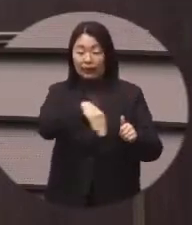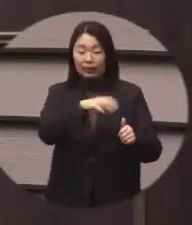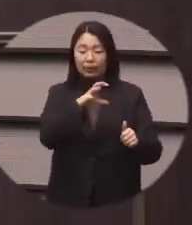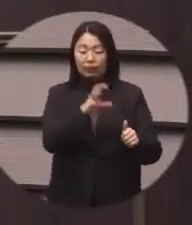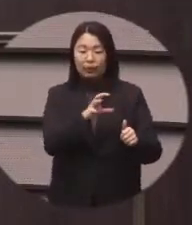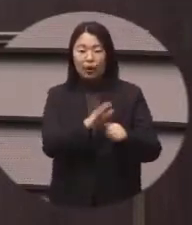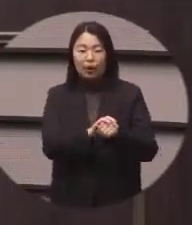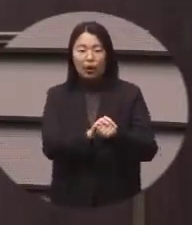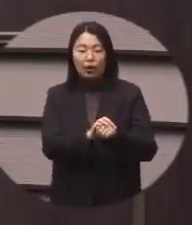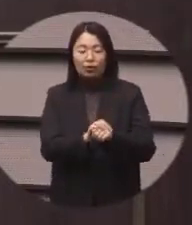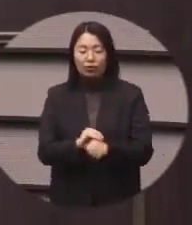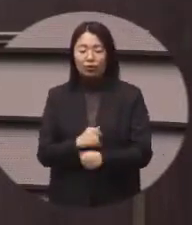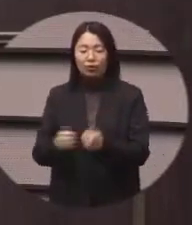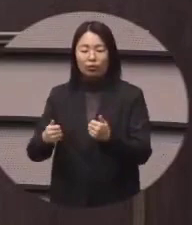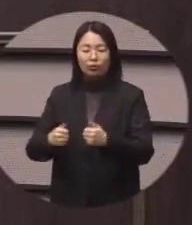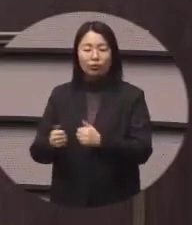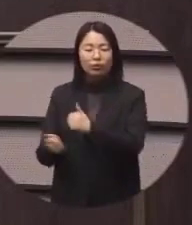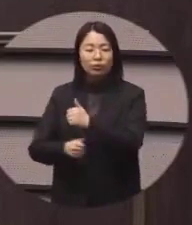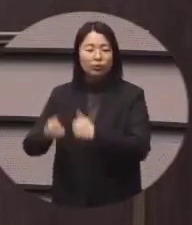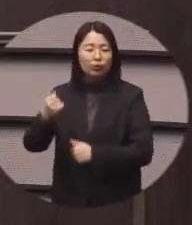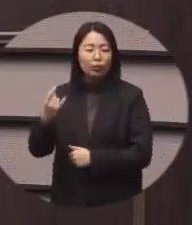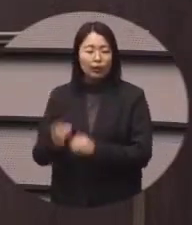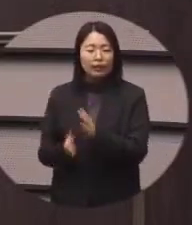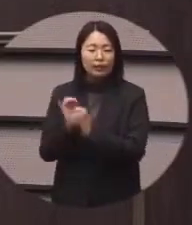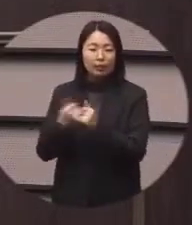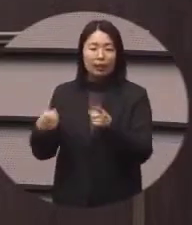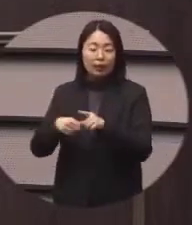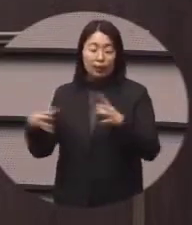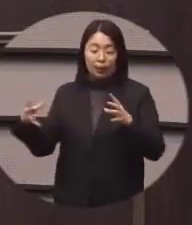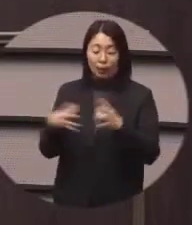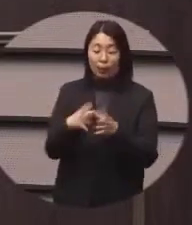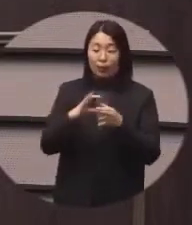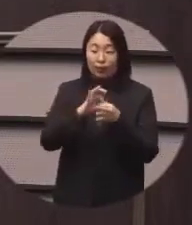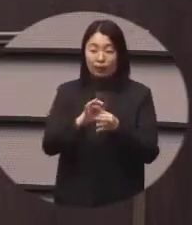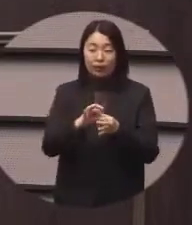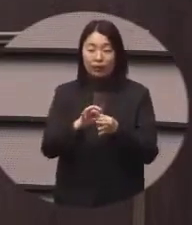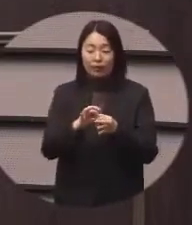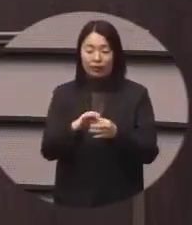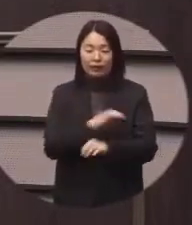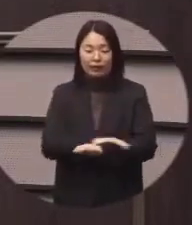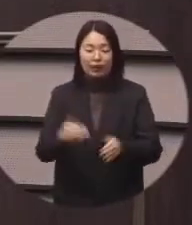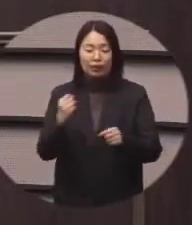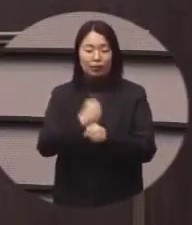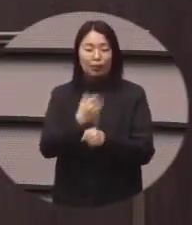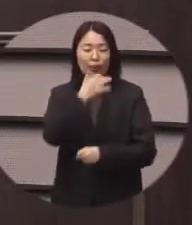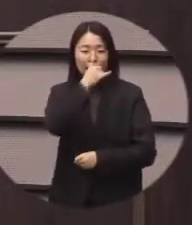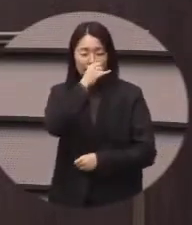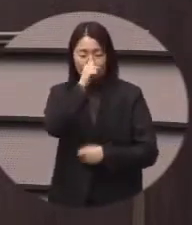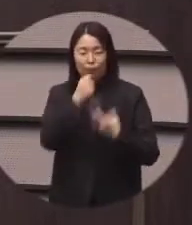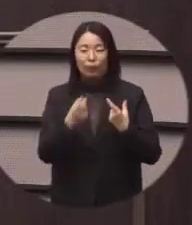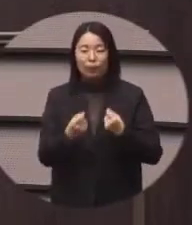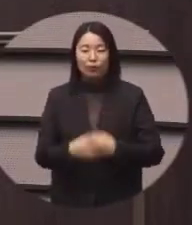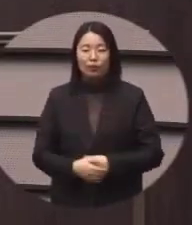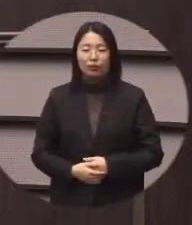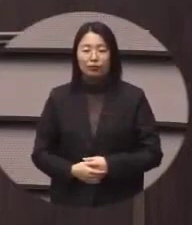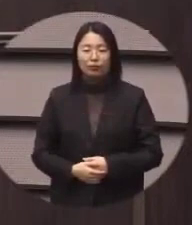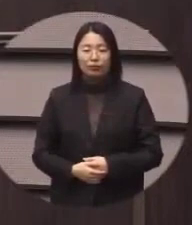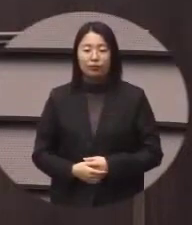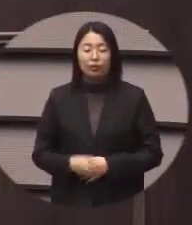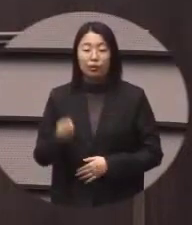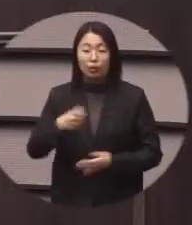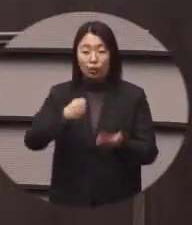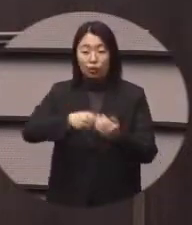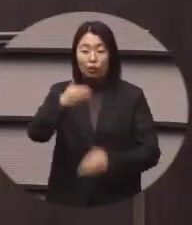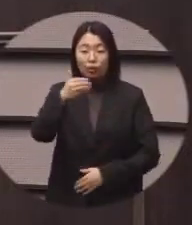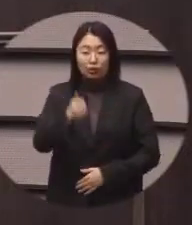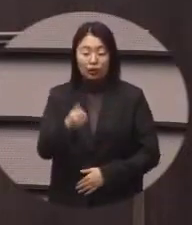협조가 있었기에 가능했습니다. 41만 광주 시민 여러분과 주임록 의장님을 비롯한 의원님 여러분께